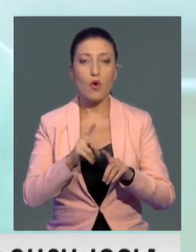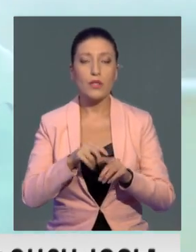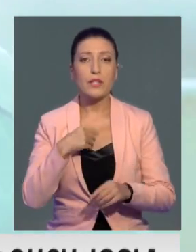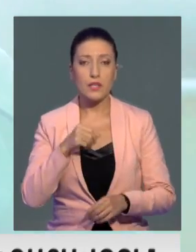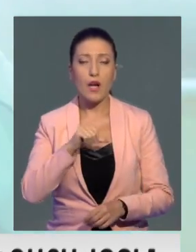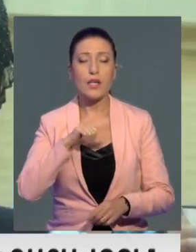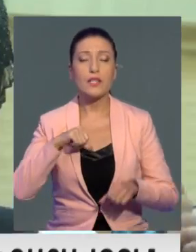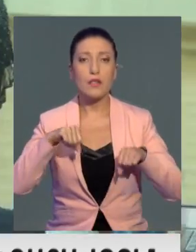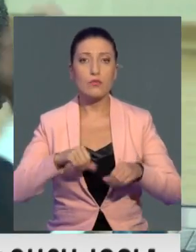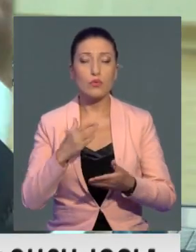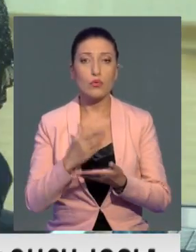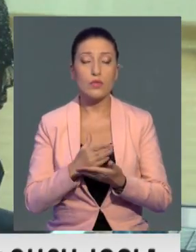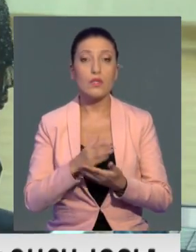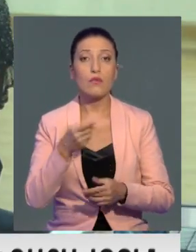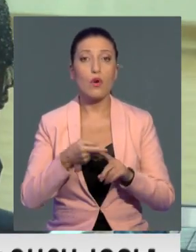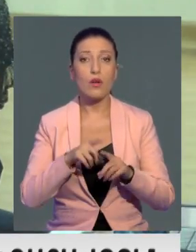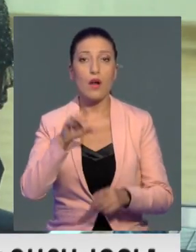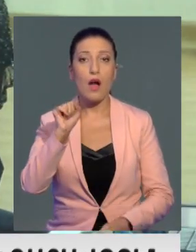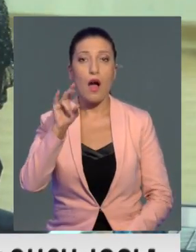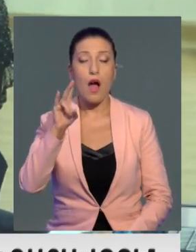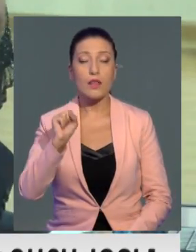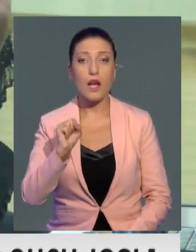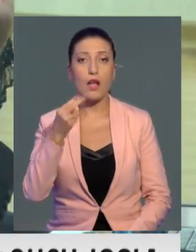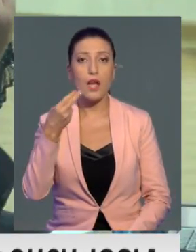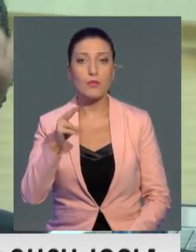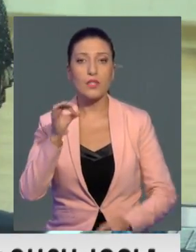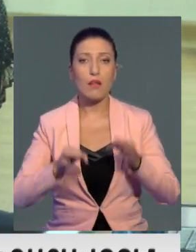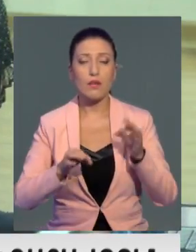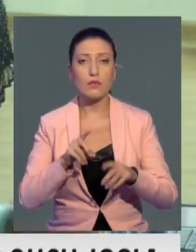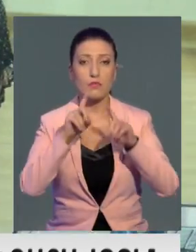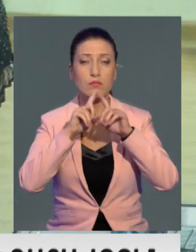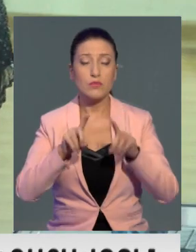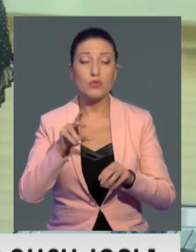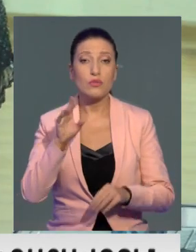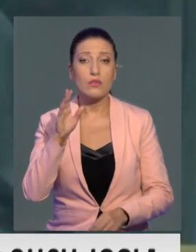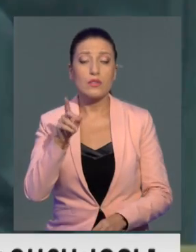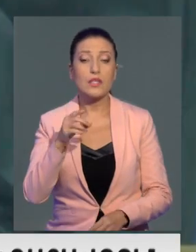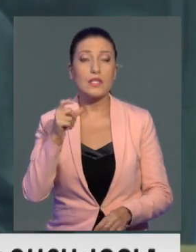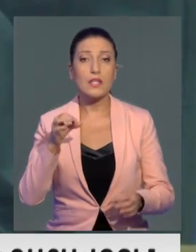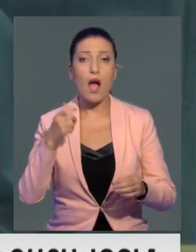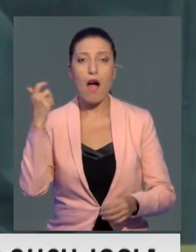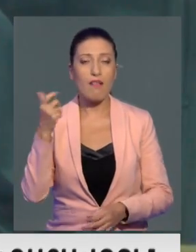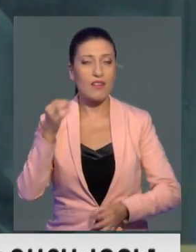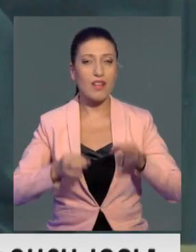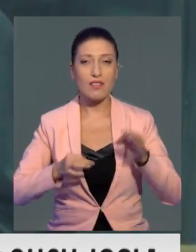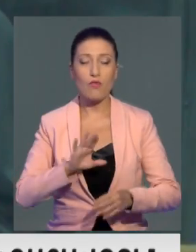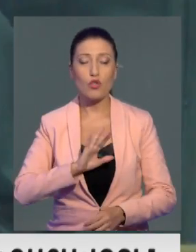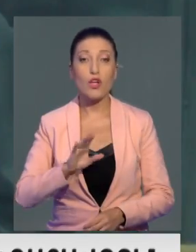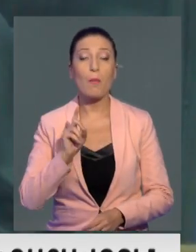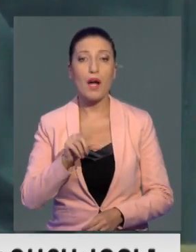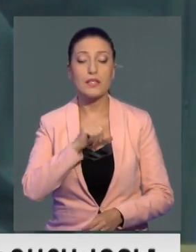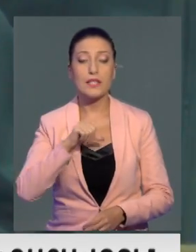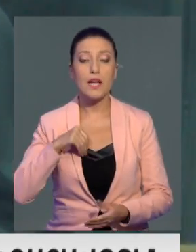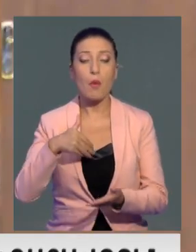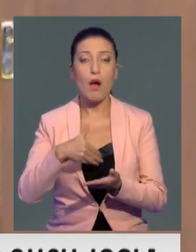Աննա Դանիբեկյանը այնքան է անկախ և անկախ դատավոր չէ, բայց այդուհանդերձ իրենք բացարկի